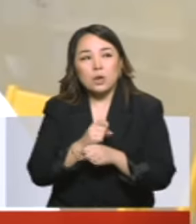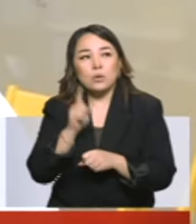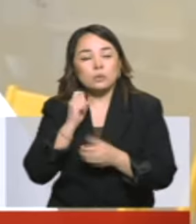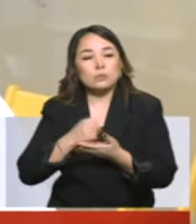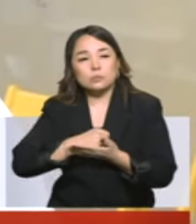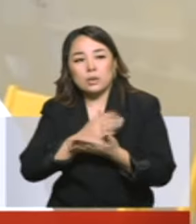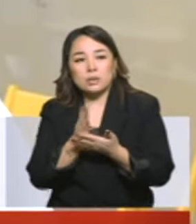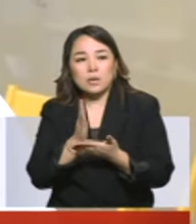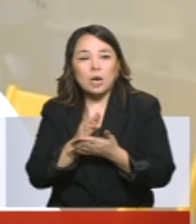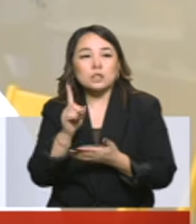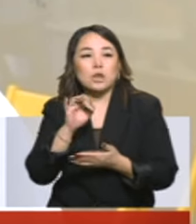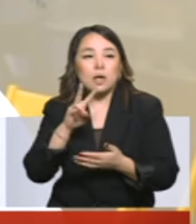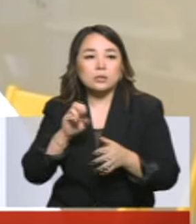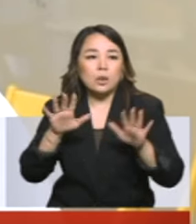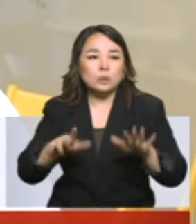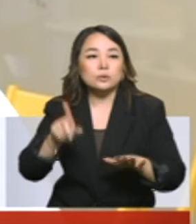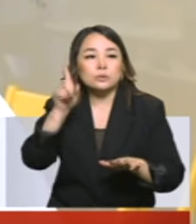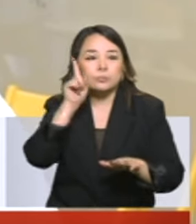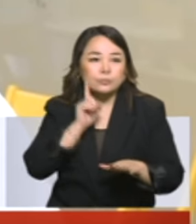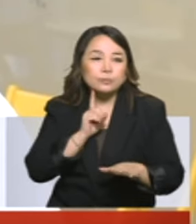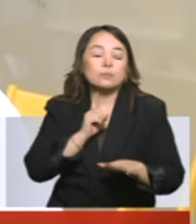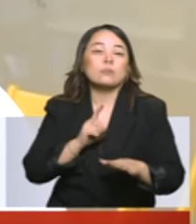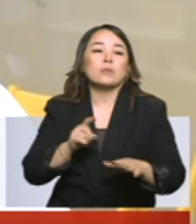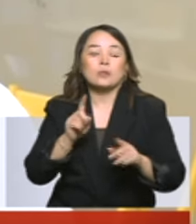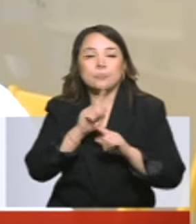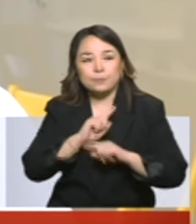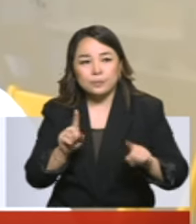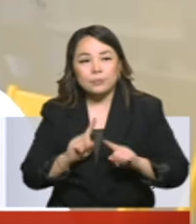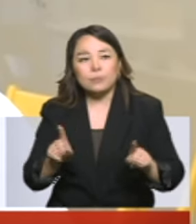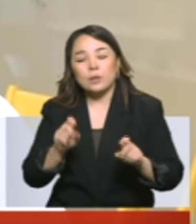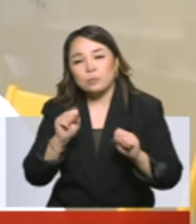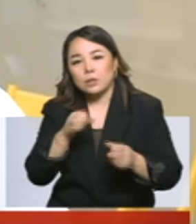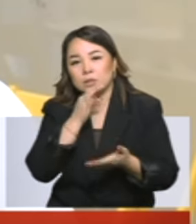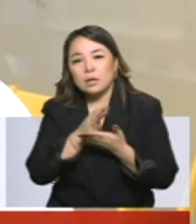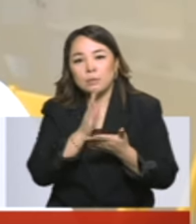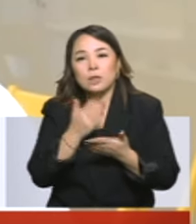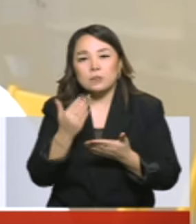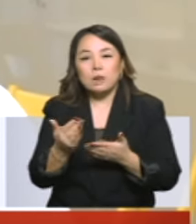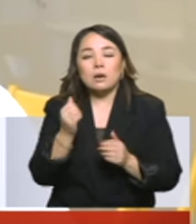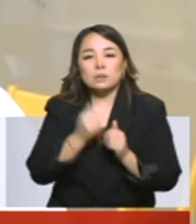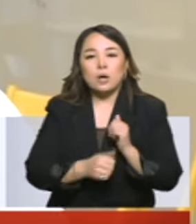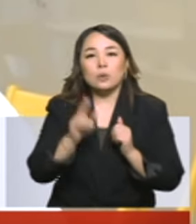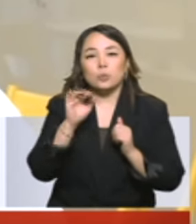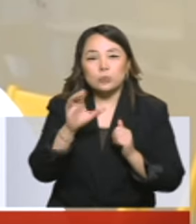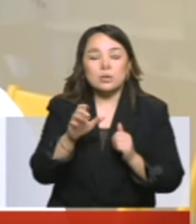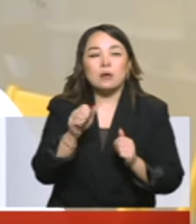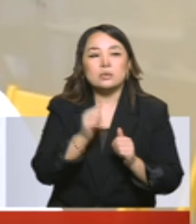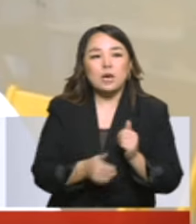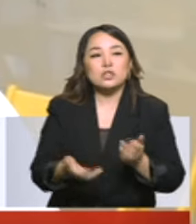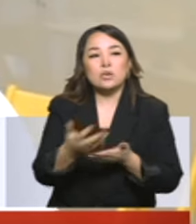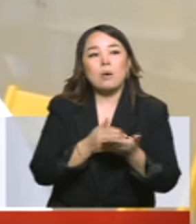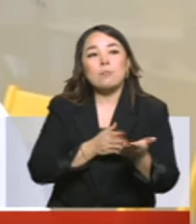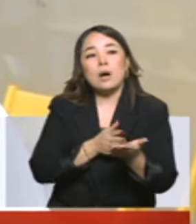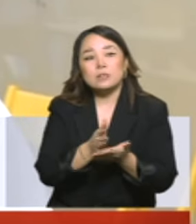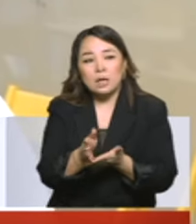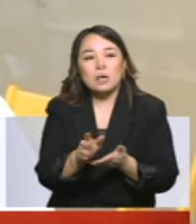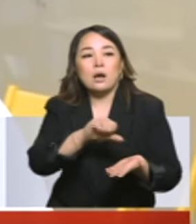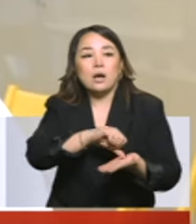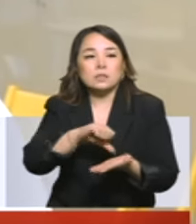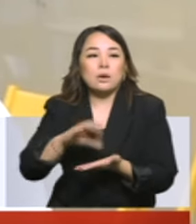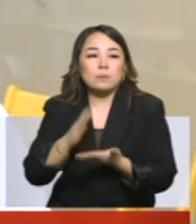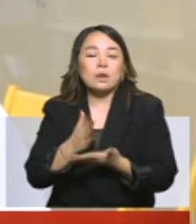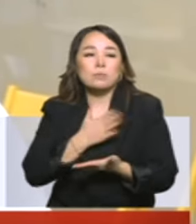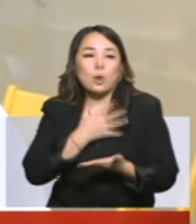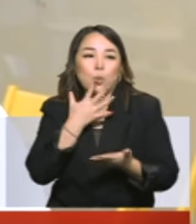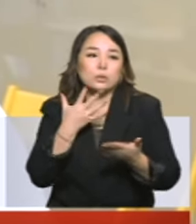жаңағы зоналары өте сондай универсальны, адаптивны деп айтсақ болады. Әр курсқа, әр жаңағы бағытқа қатысты